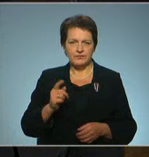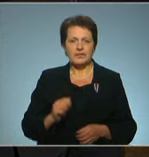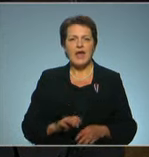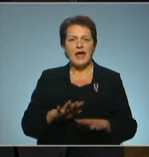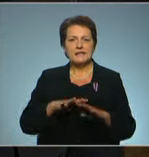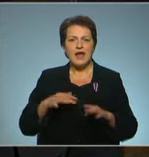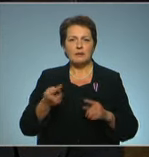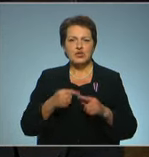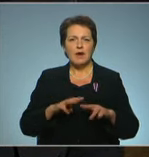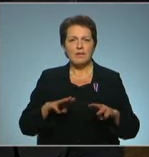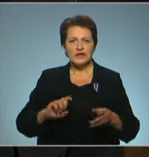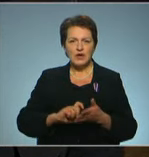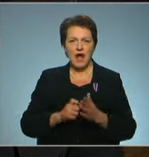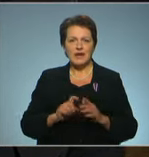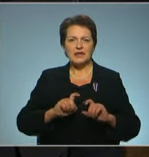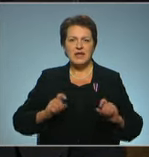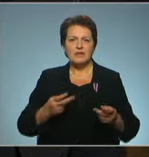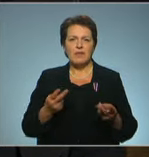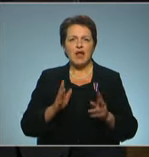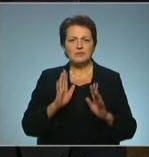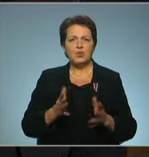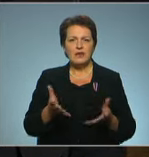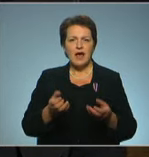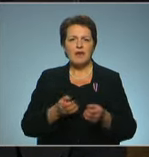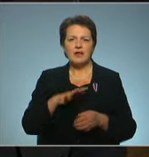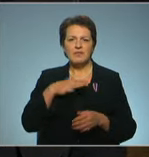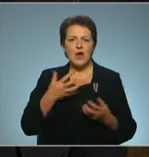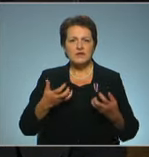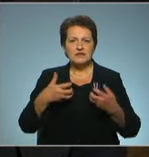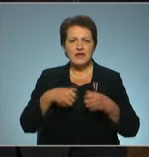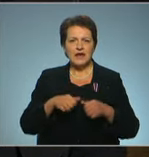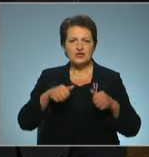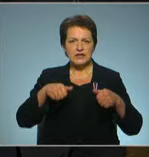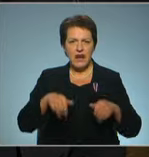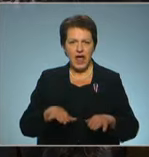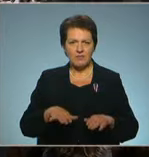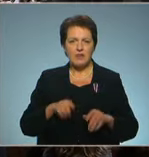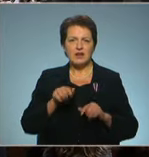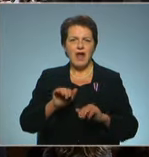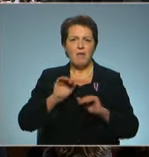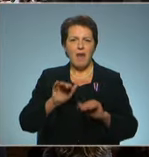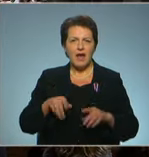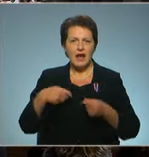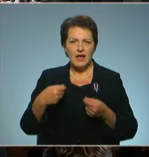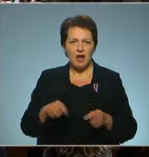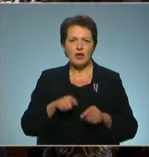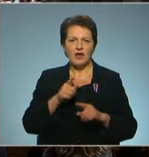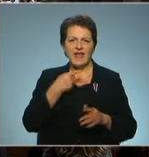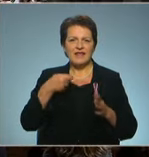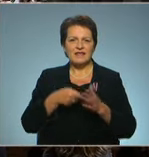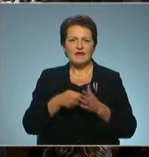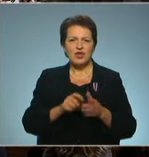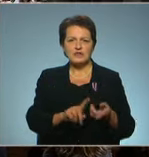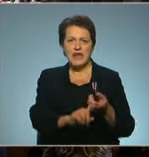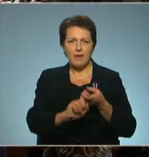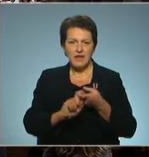Saimas un ministru kabineta sēdēs mēdz būt jāpieņem daudz sarežģītu lēmumu. Te banka jāpārdod, te investors